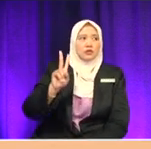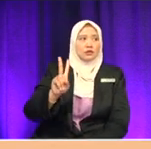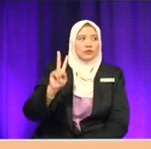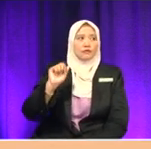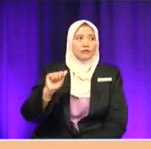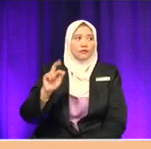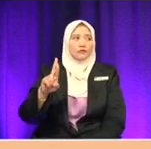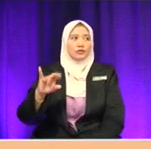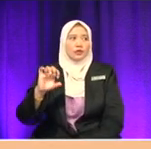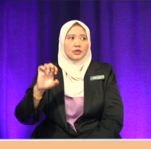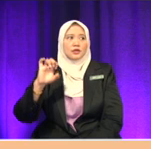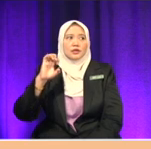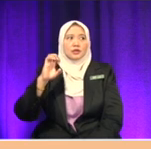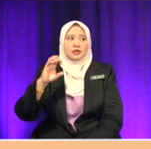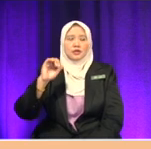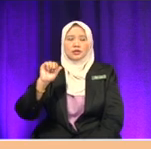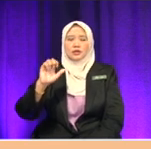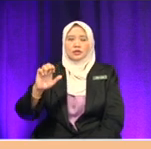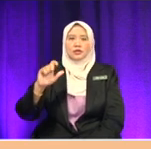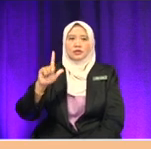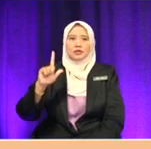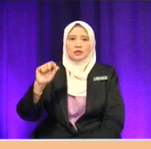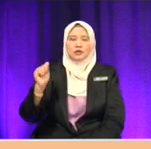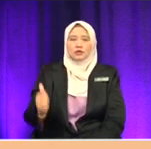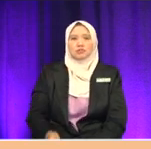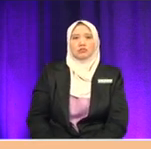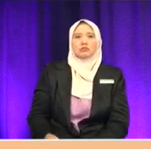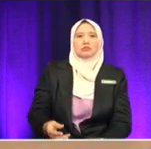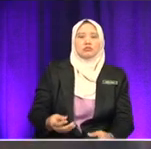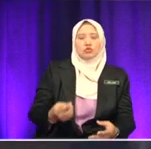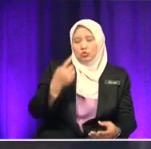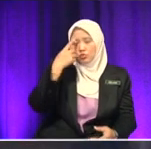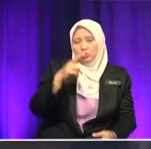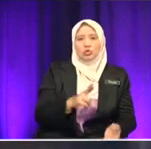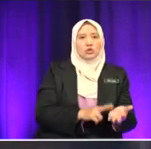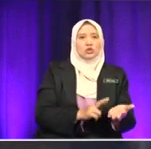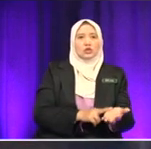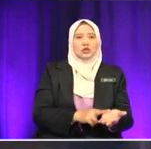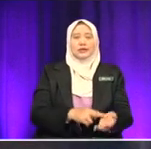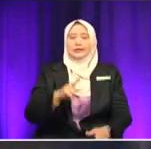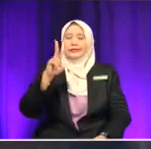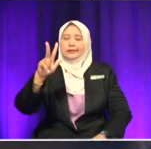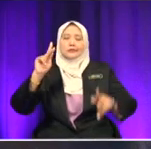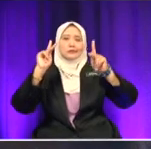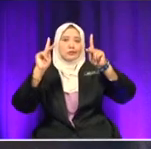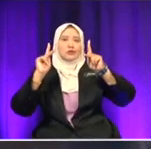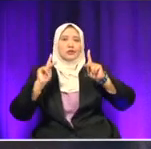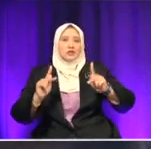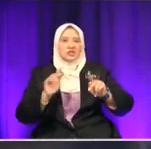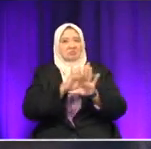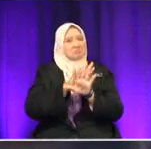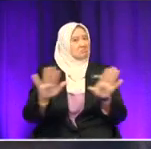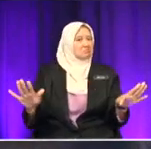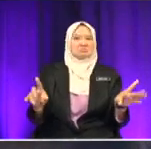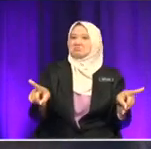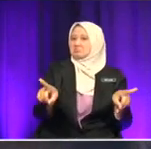untuk merawat penyakit-penyakit ini, kita akan menggunakan tiga jenis kaedah rawatan yang tak sama. Baik. Okey, mari kita lihat